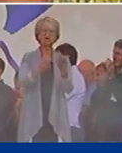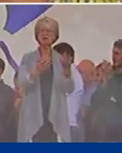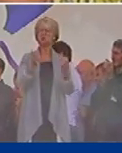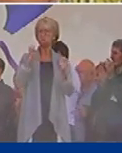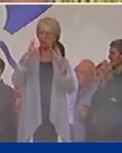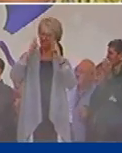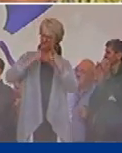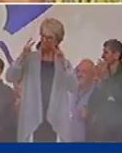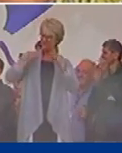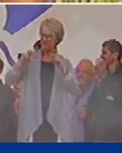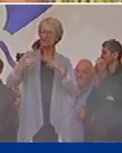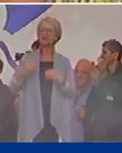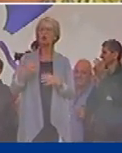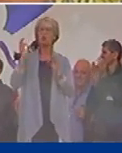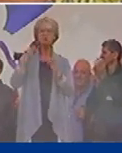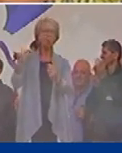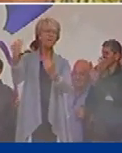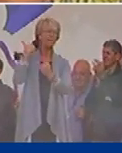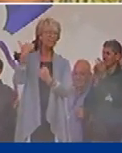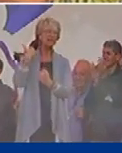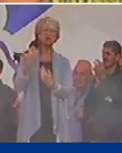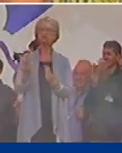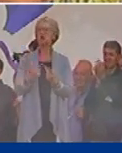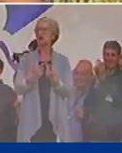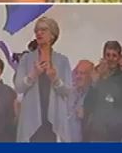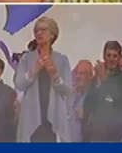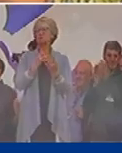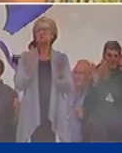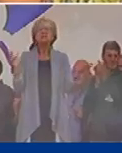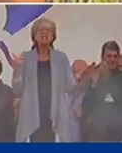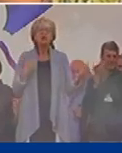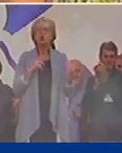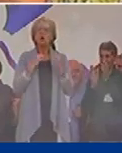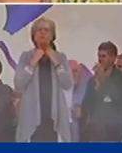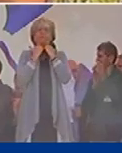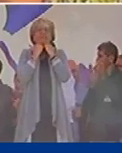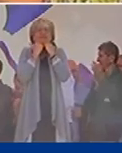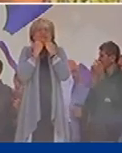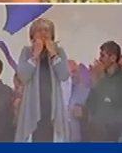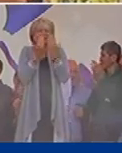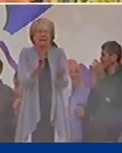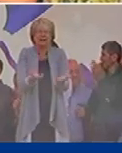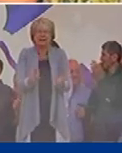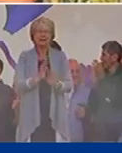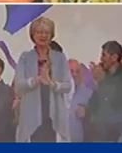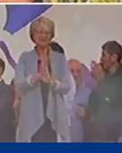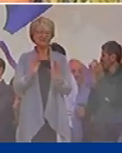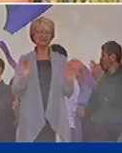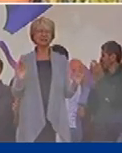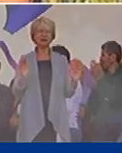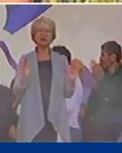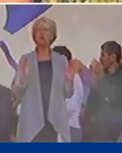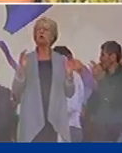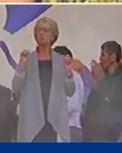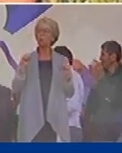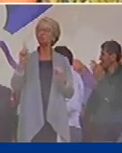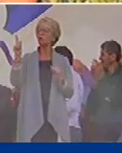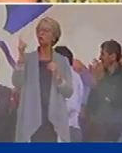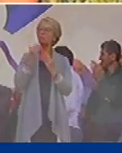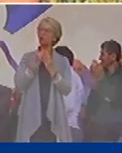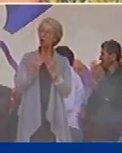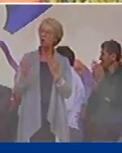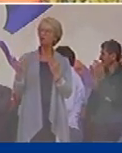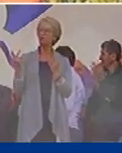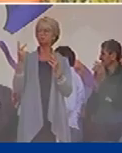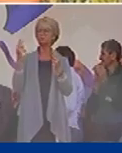indagare, mi possono minacciare, non me ne può fregar di meno. Possono provare a